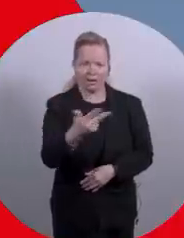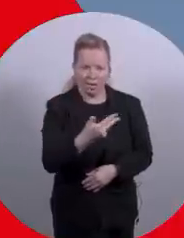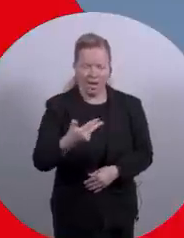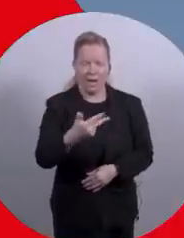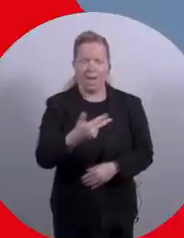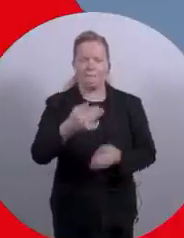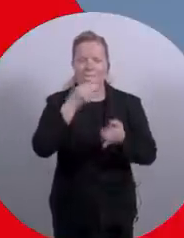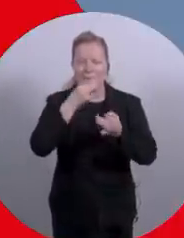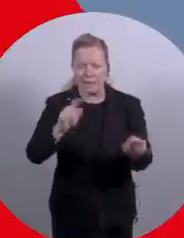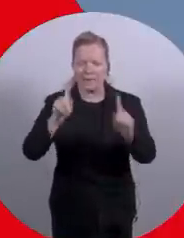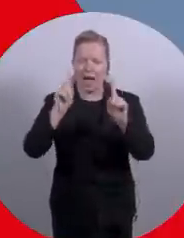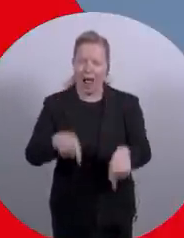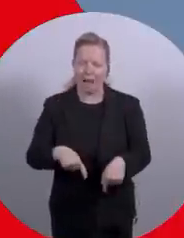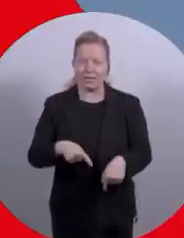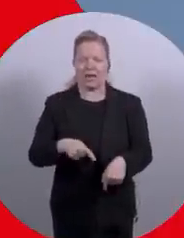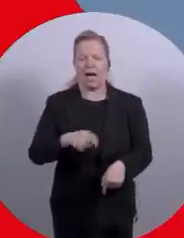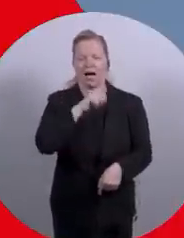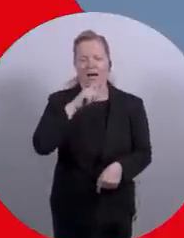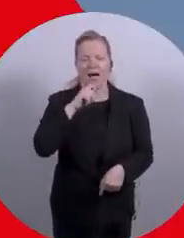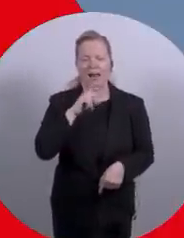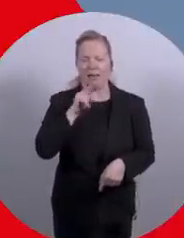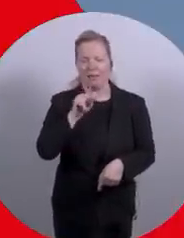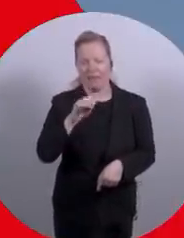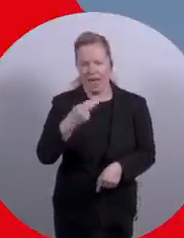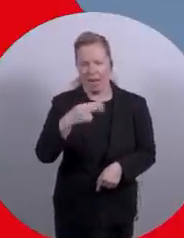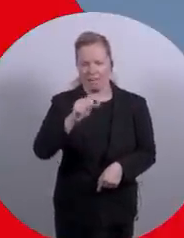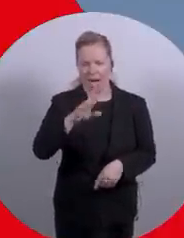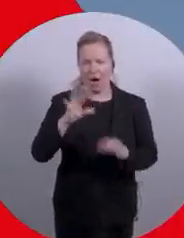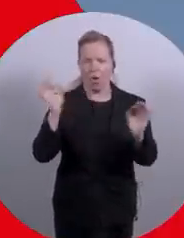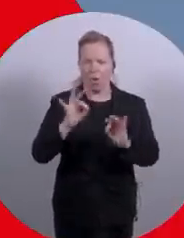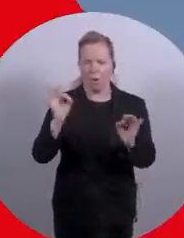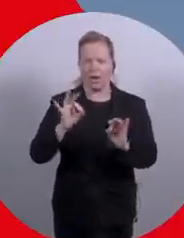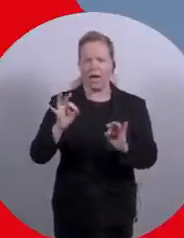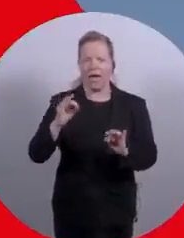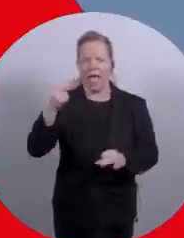als ein kahlhammer und als ein Herbert Kickl